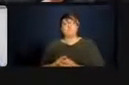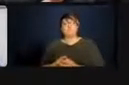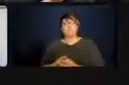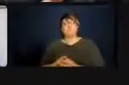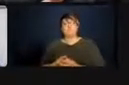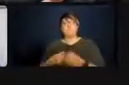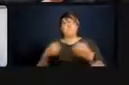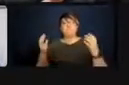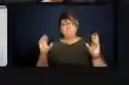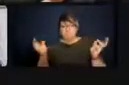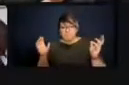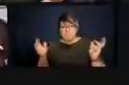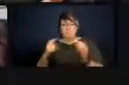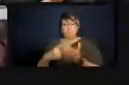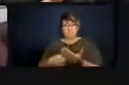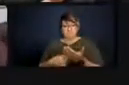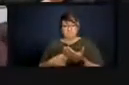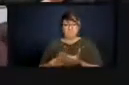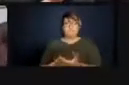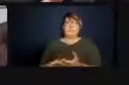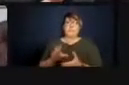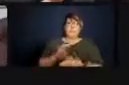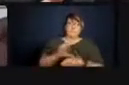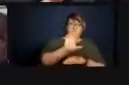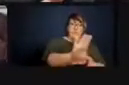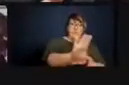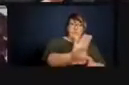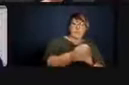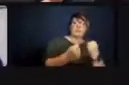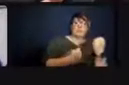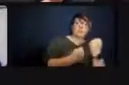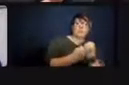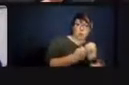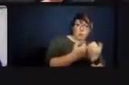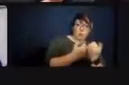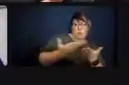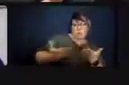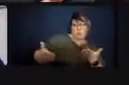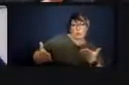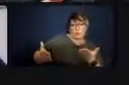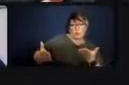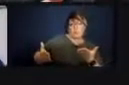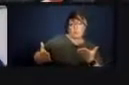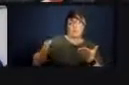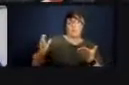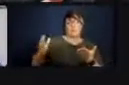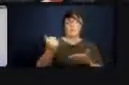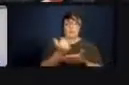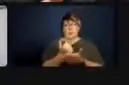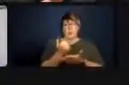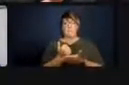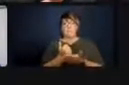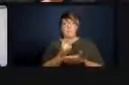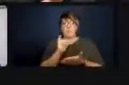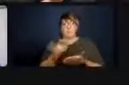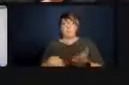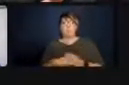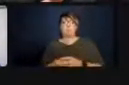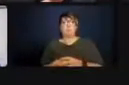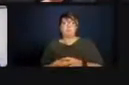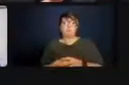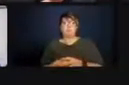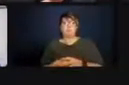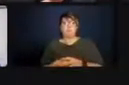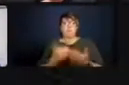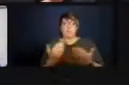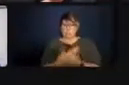2024-2023, si kazi ambayo tunataka kuendelea kusubiri kabla tujaianza. Tunataka kuianza